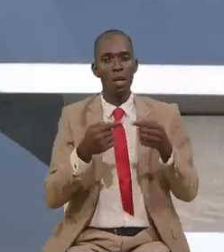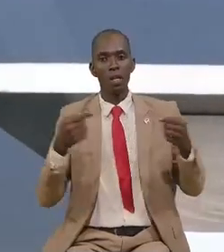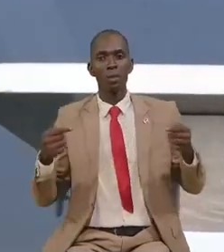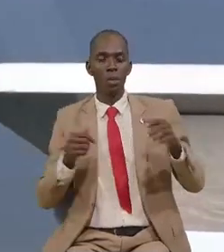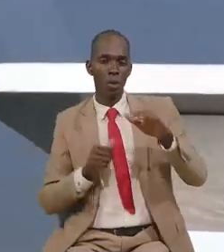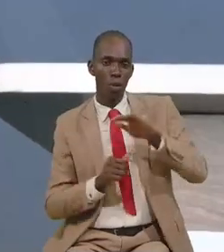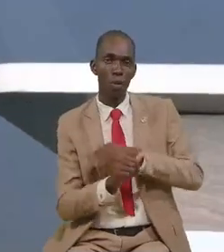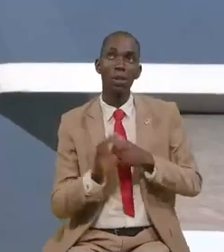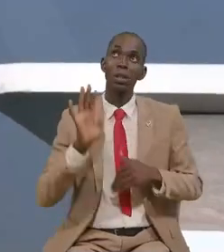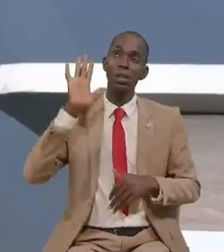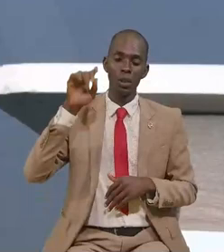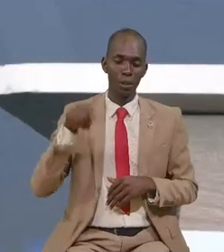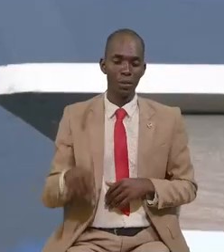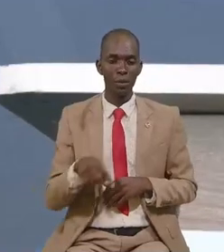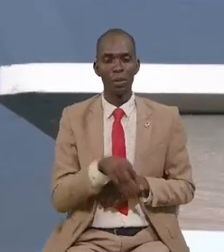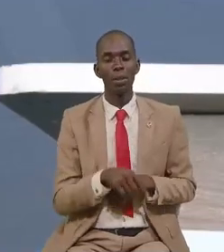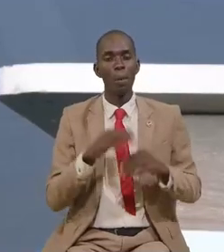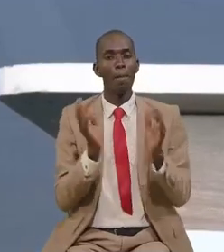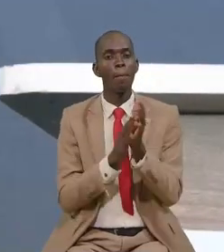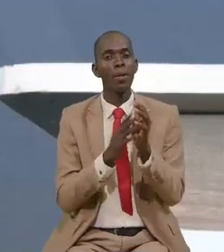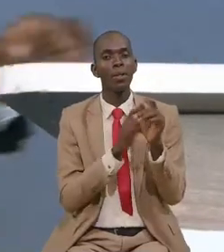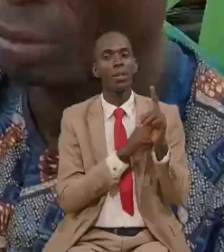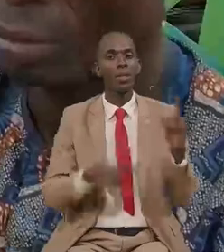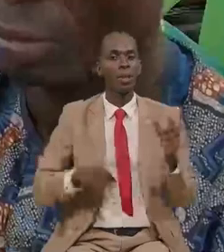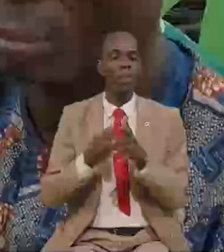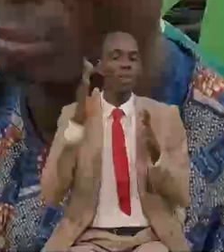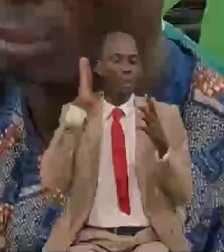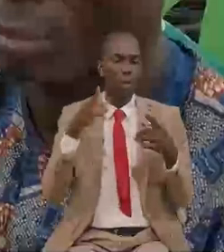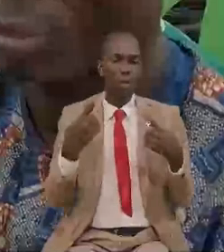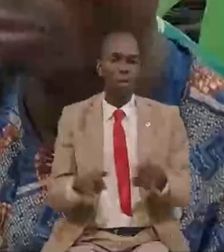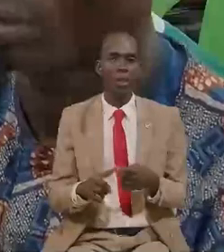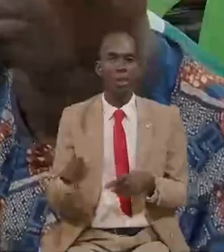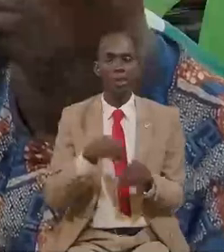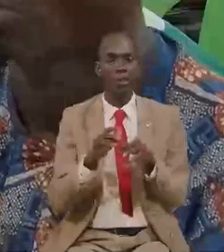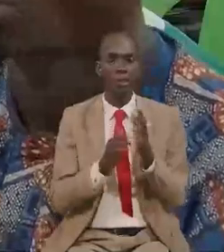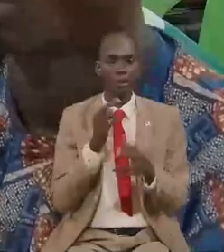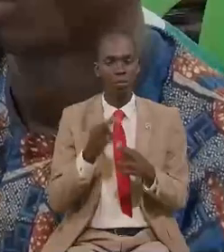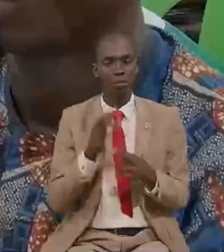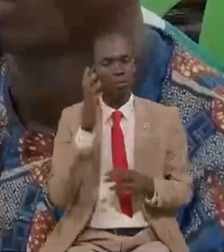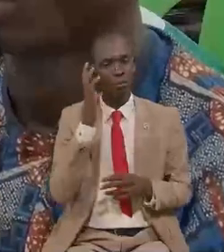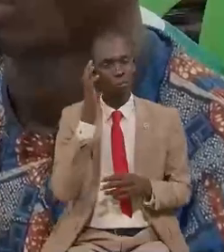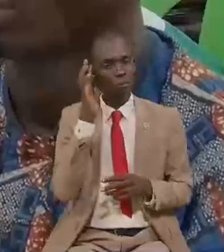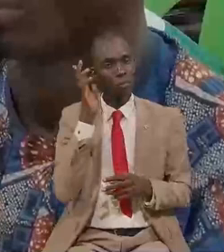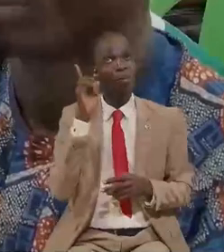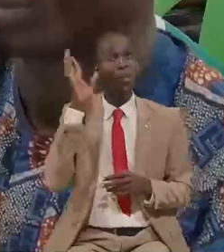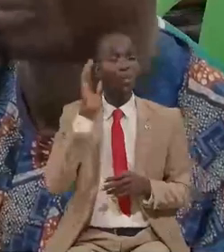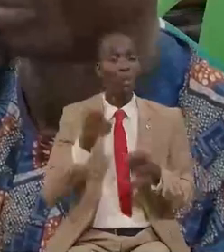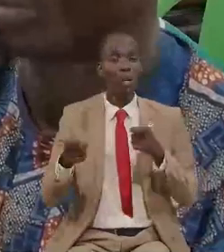sous ses pieds. Gloire à Dieu. Ça va t'arriver. Il va régner dans ta